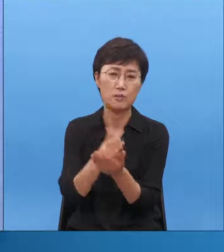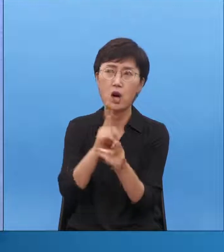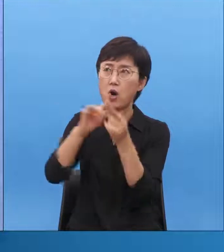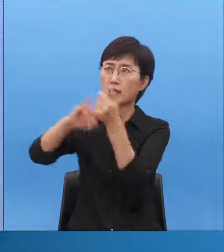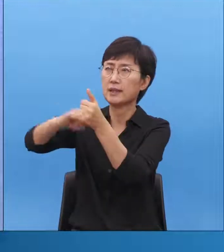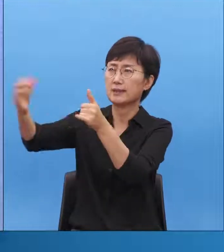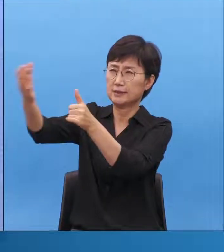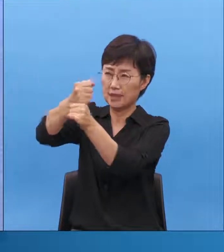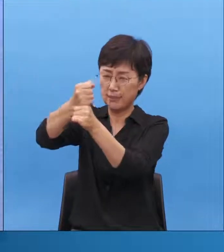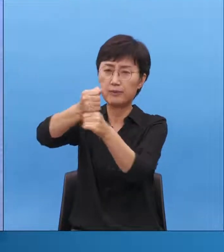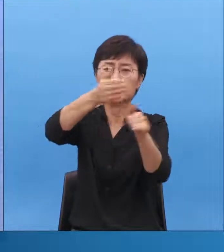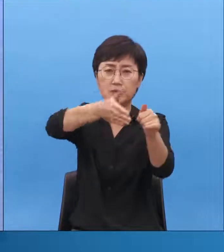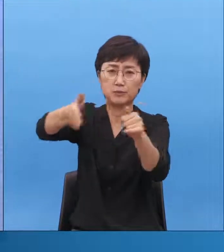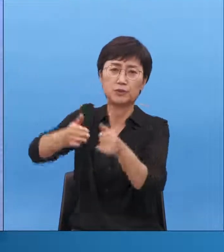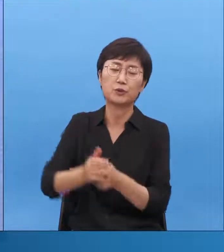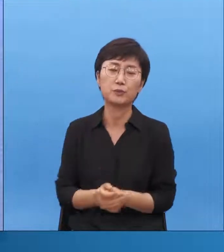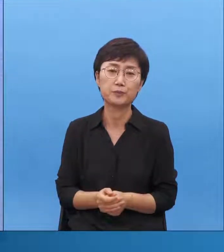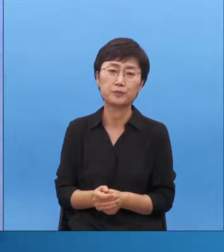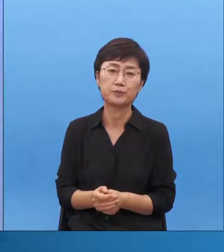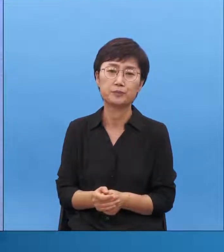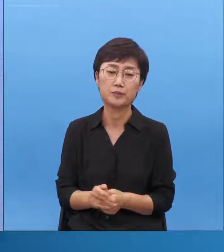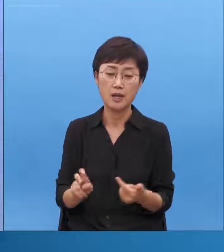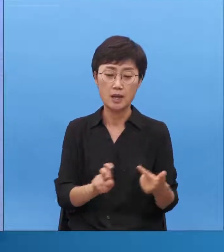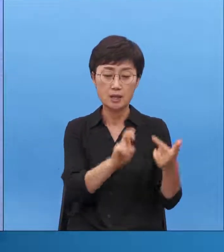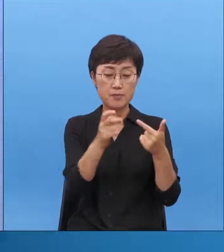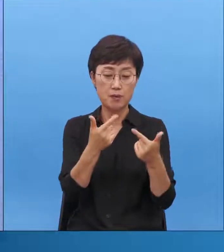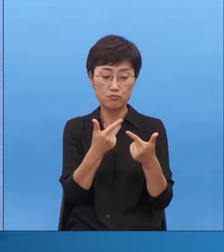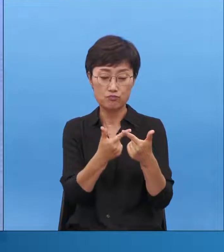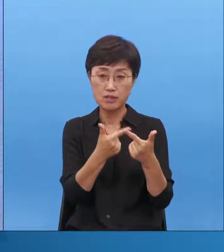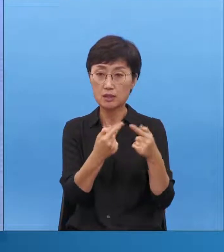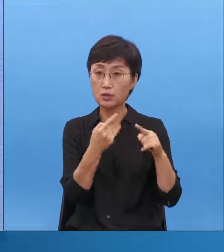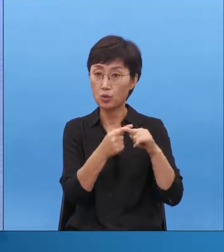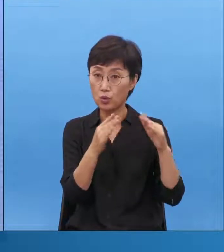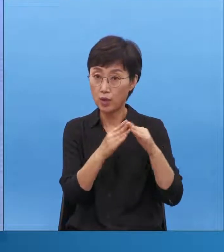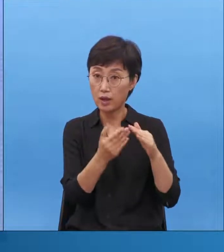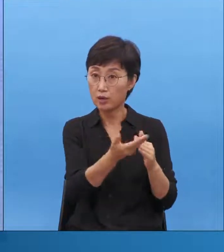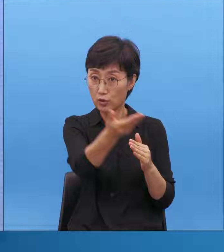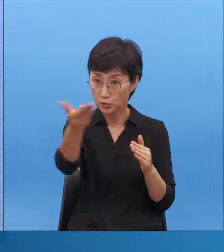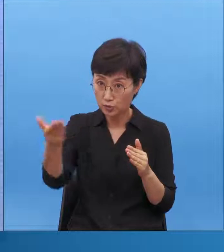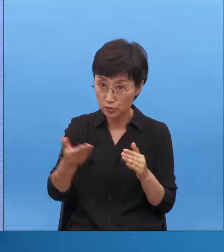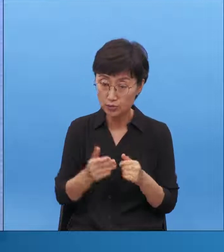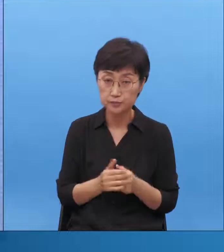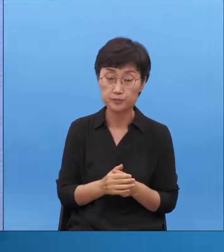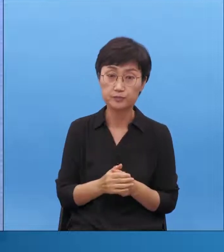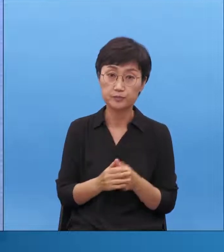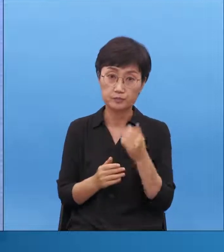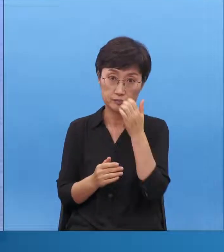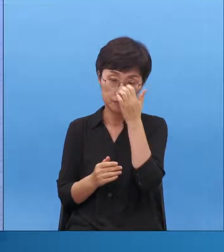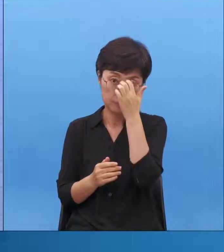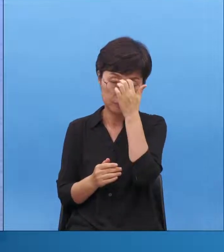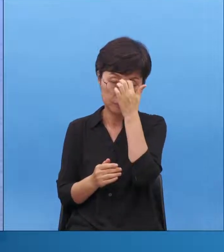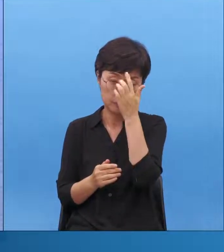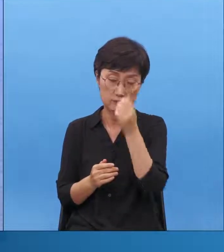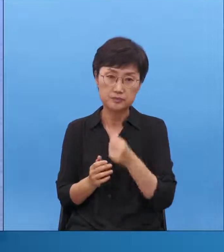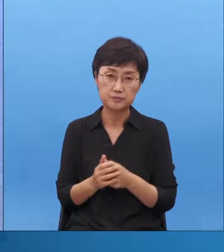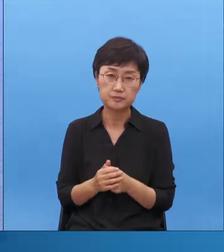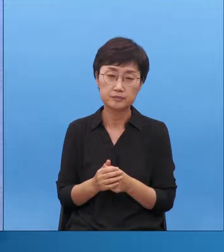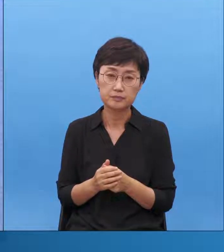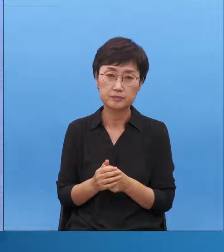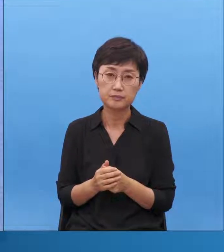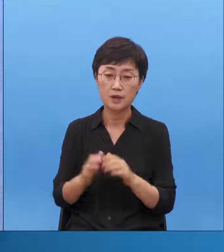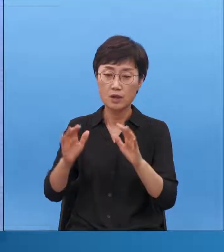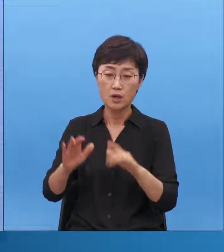임마누엘 부산은 뭐 하냐? And then Emmanuel Busan Church, what should you do? 여러분, 전 세계가 기도하고